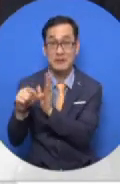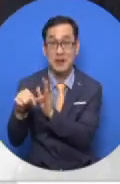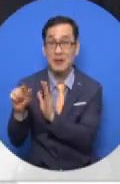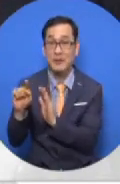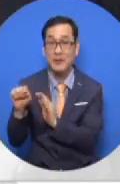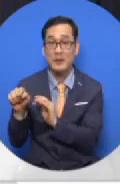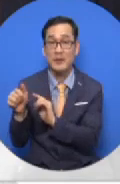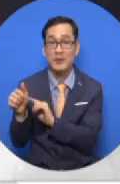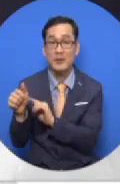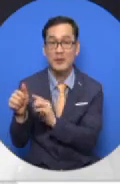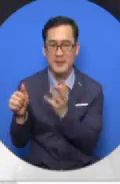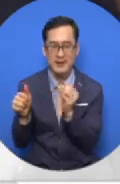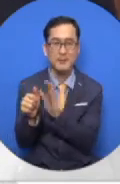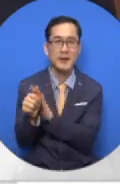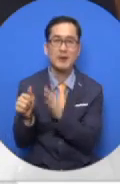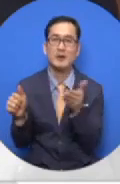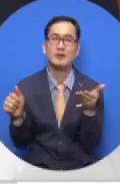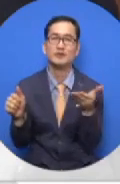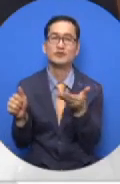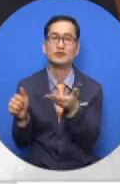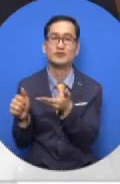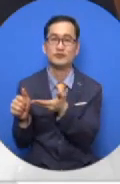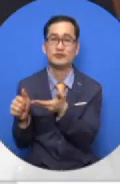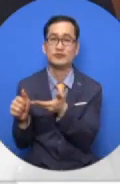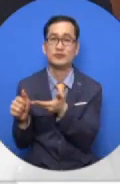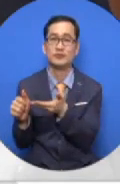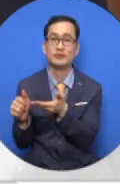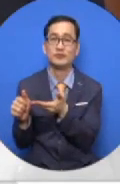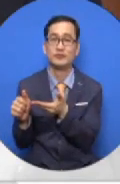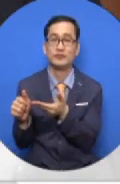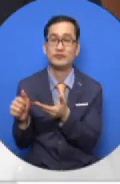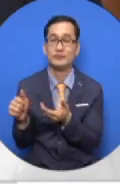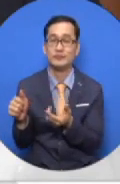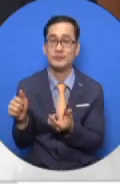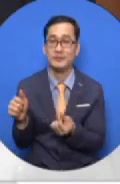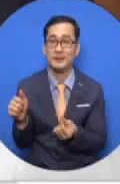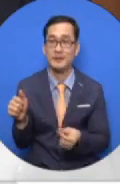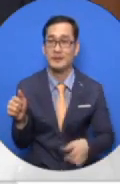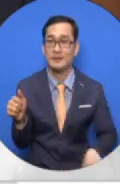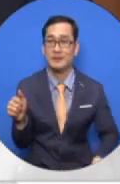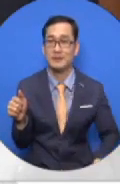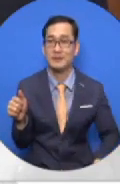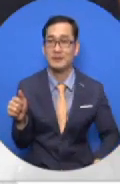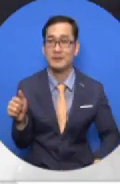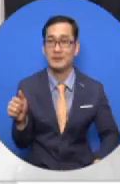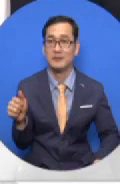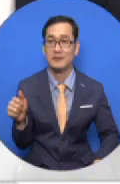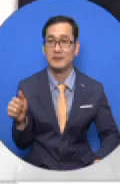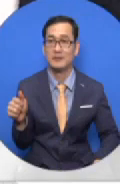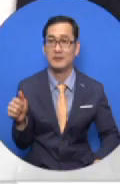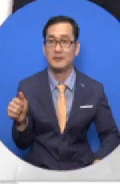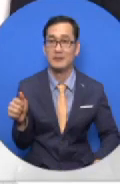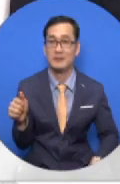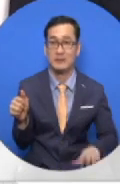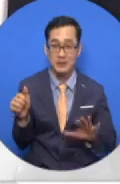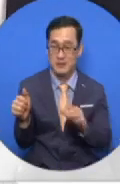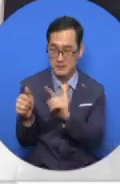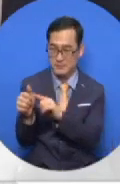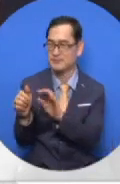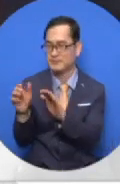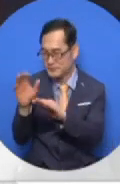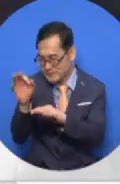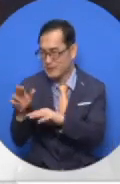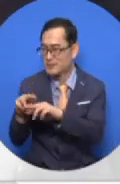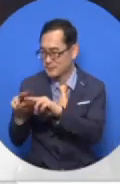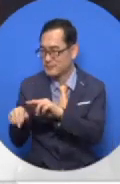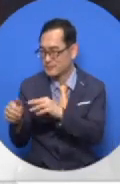굉장히 많은 배려를 해준 거 아닌가 싶은 생각이 드는데요. 그리고 이제 와서 정의당이 저렇게 얘기를 하는 게 과연